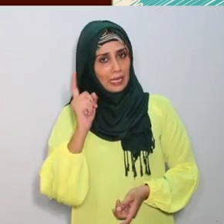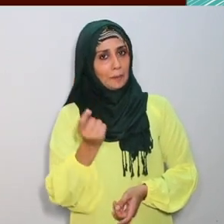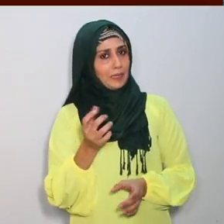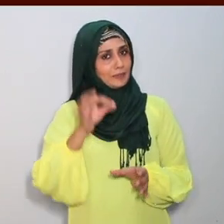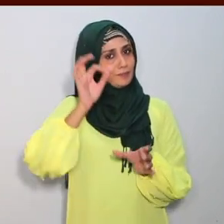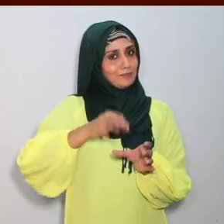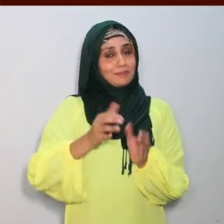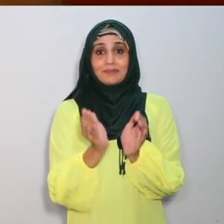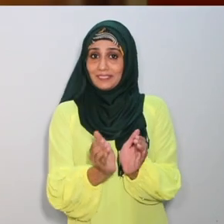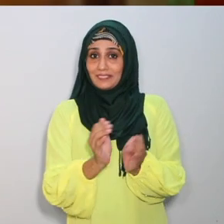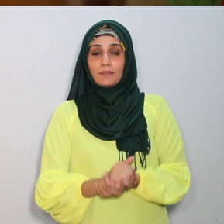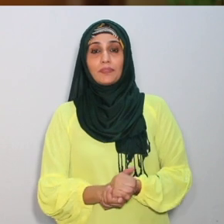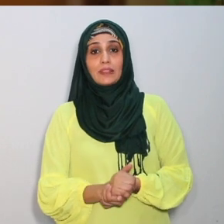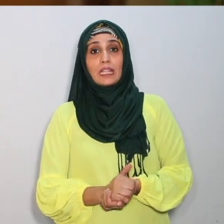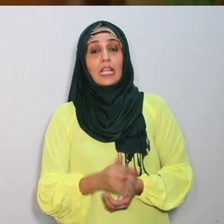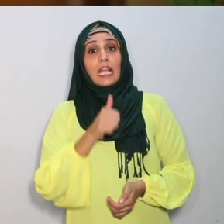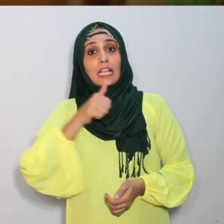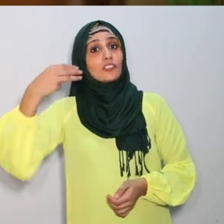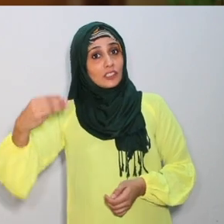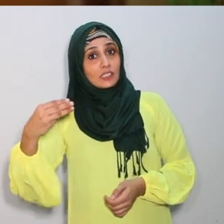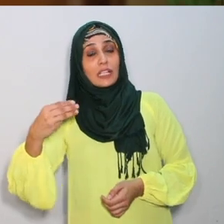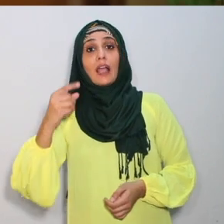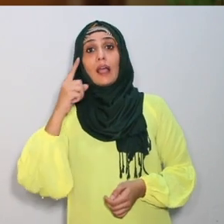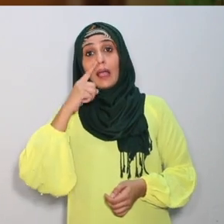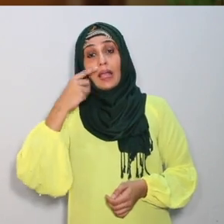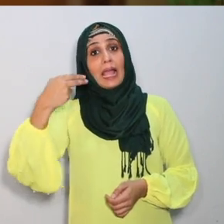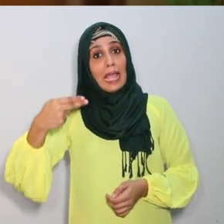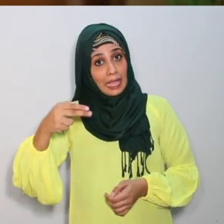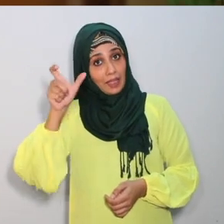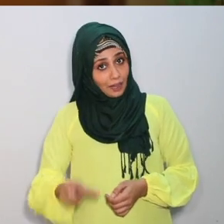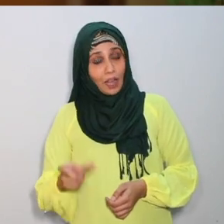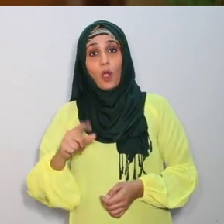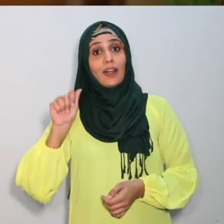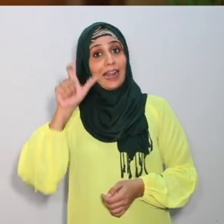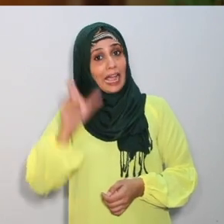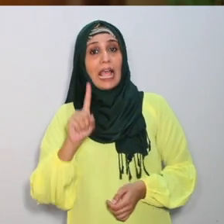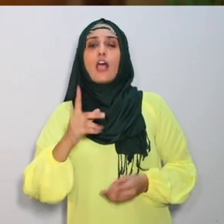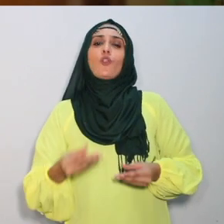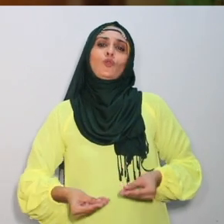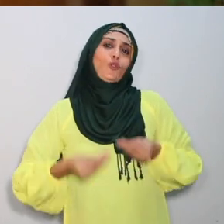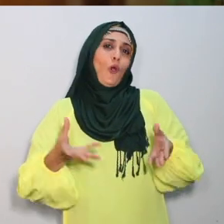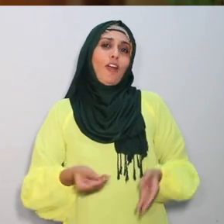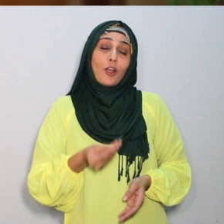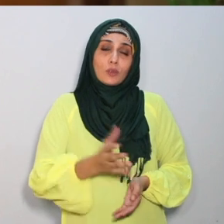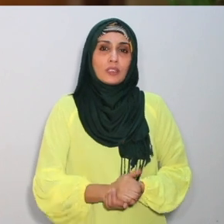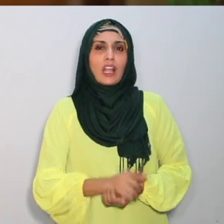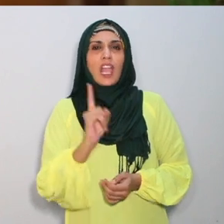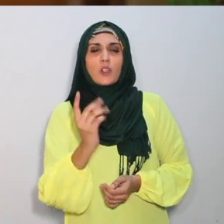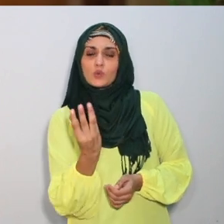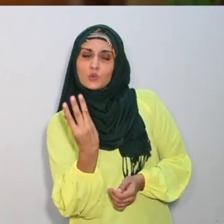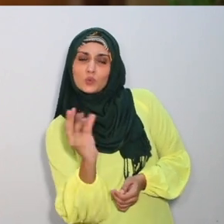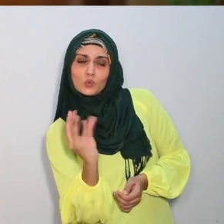गुल्लक। सैफ चचा हिरा और अजहर के लिए एक तोहफा लाए। ये एक नन्ना मुन्ना